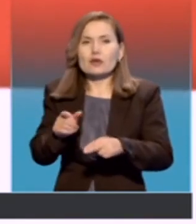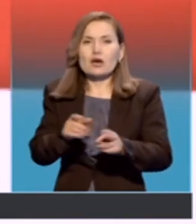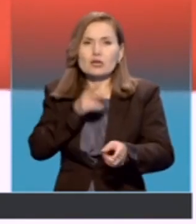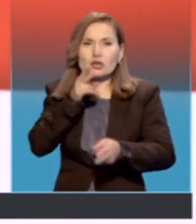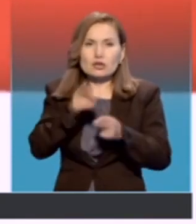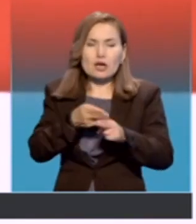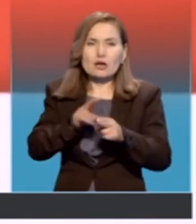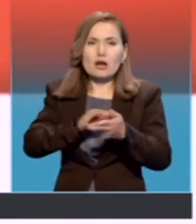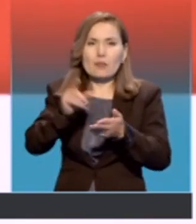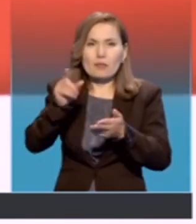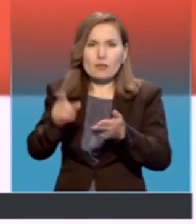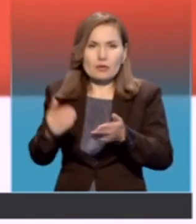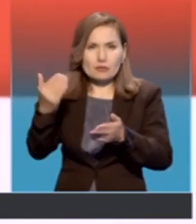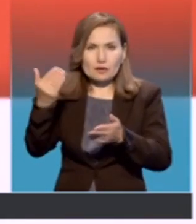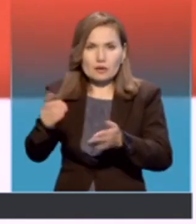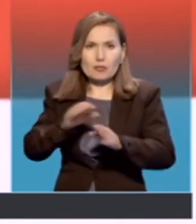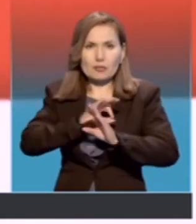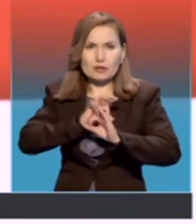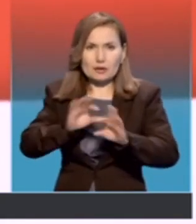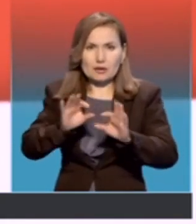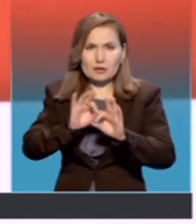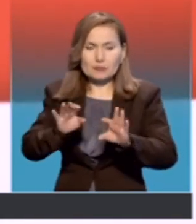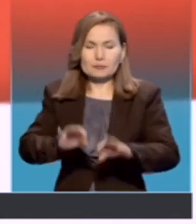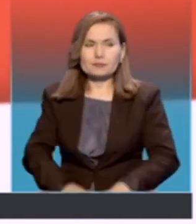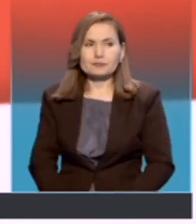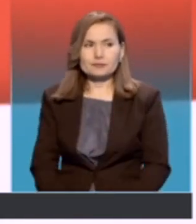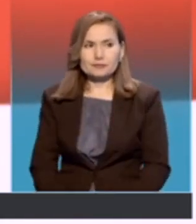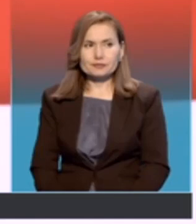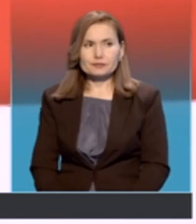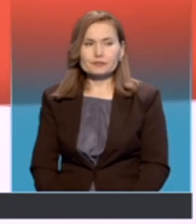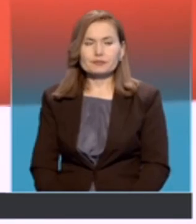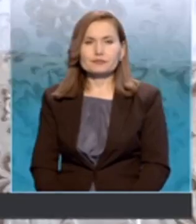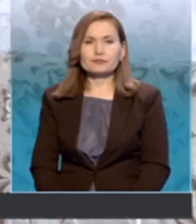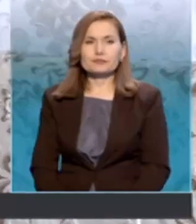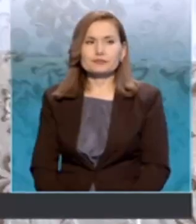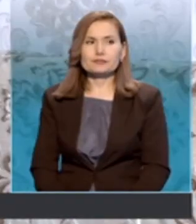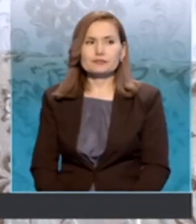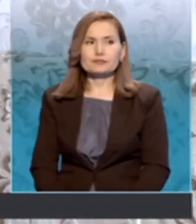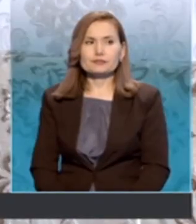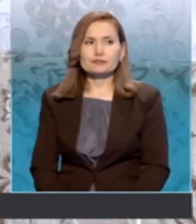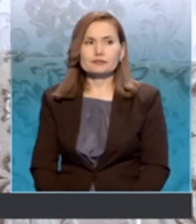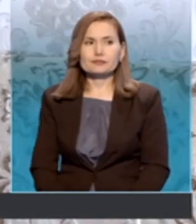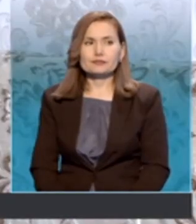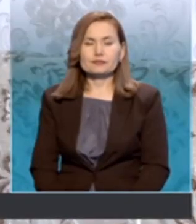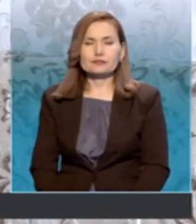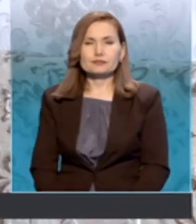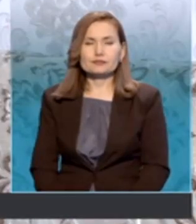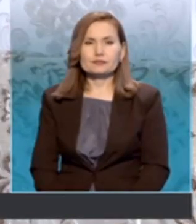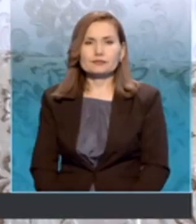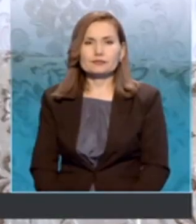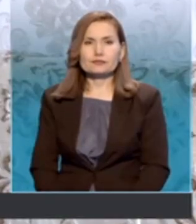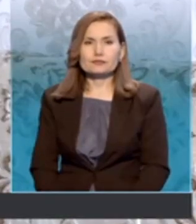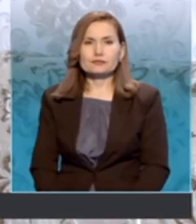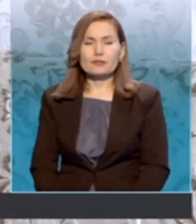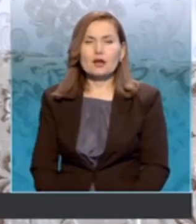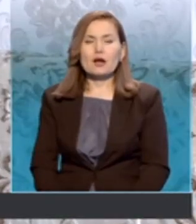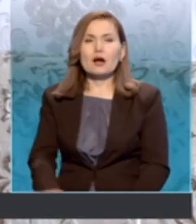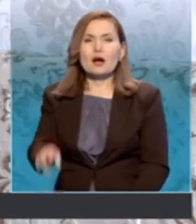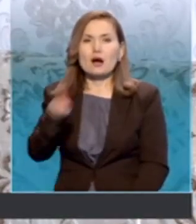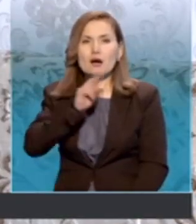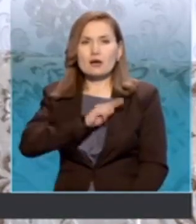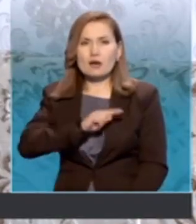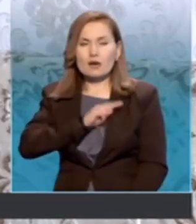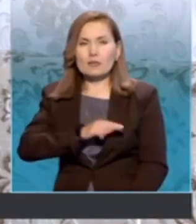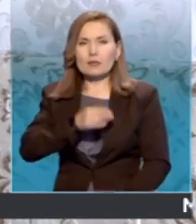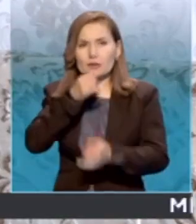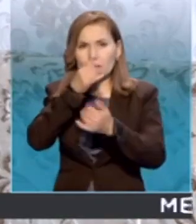жүрген тұрғының жанайқайын әріптесім Қуан Нұрақын тыңдап қайтты. Жұмыс істеп жатқанда анау келіп, құжатың қайда, сен неғып